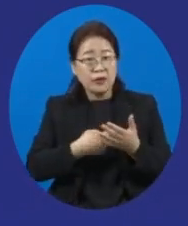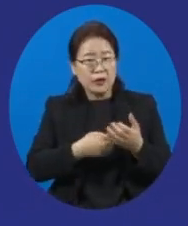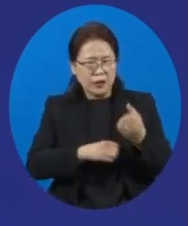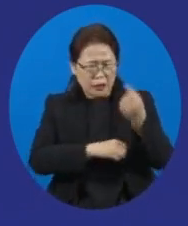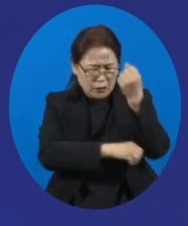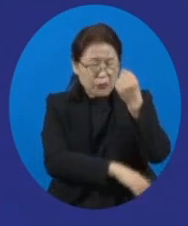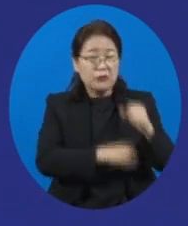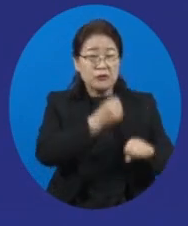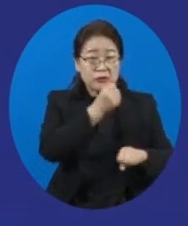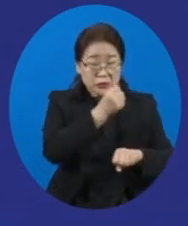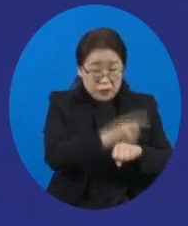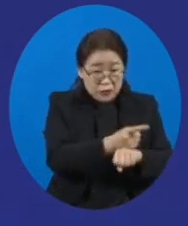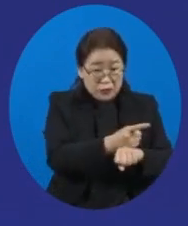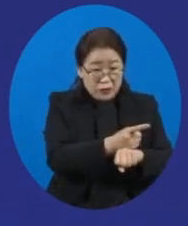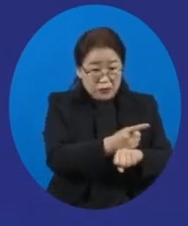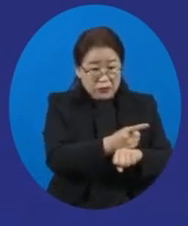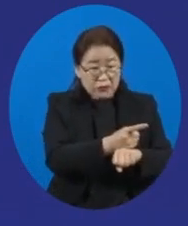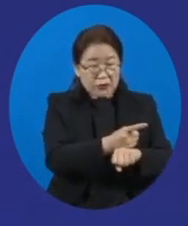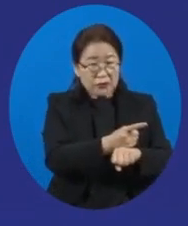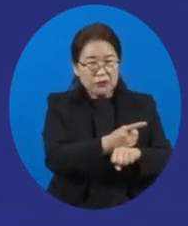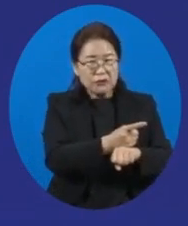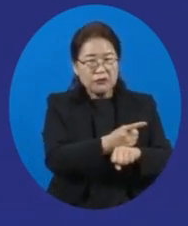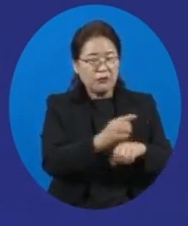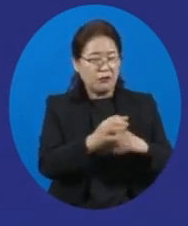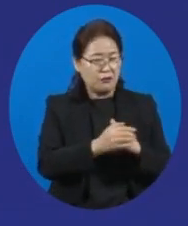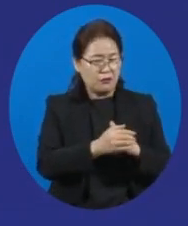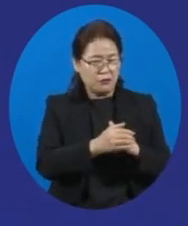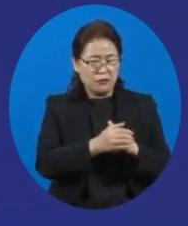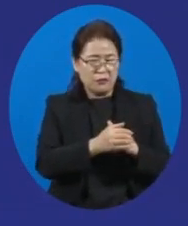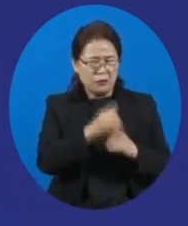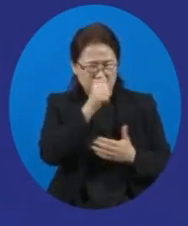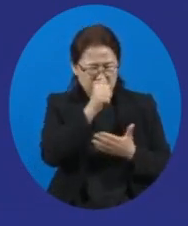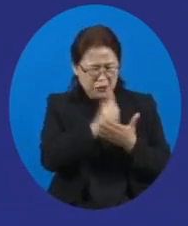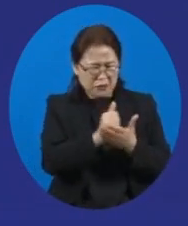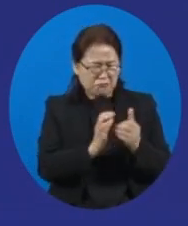본능적으로 그 죄를 가리려고 해요.